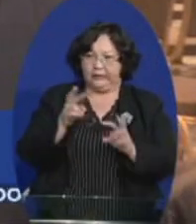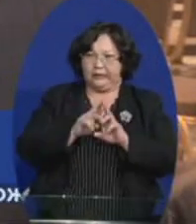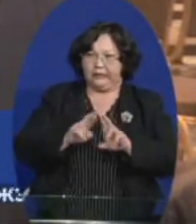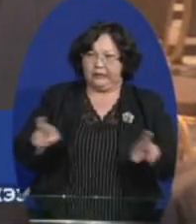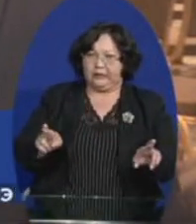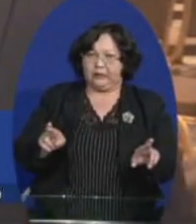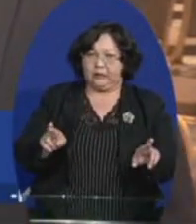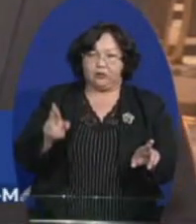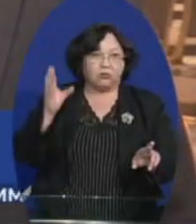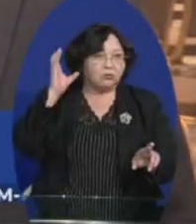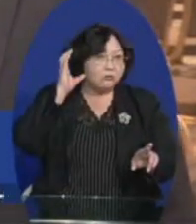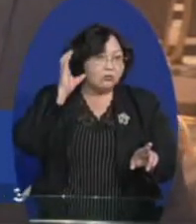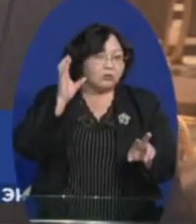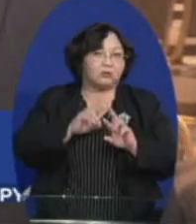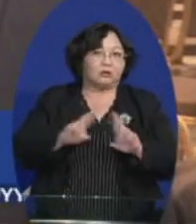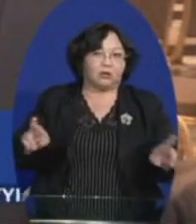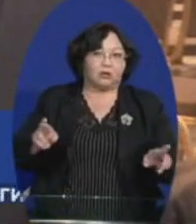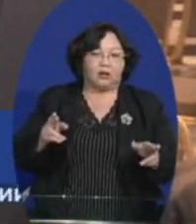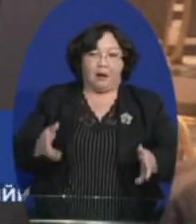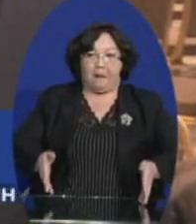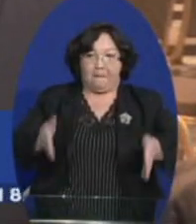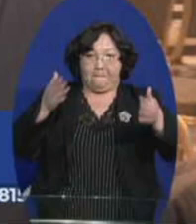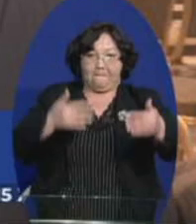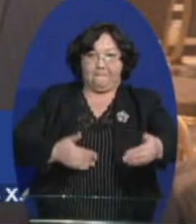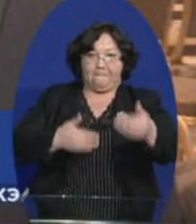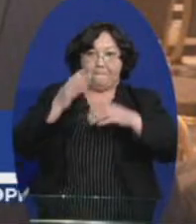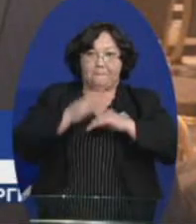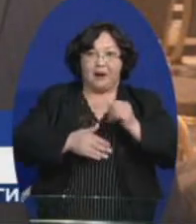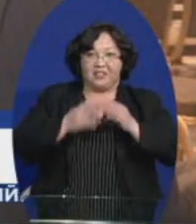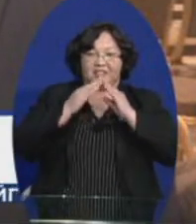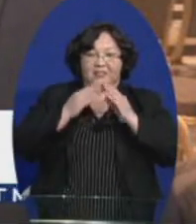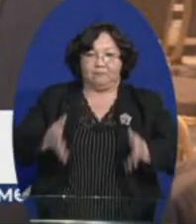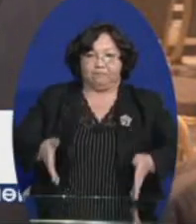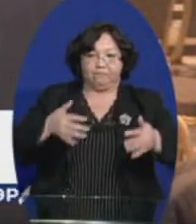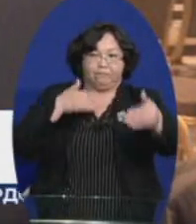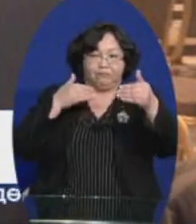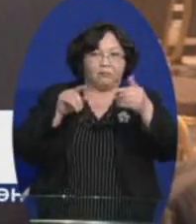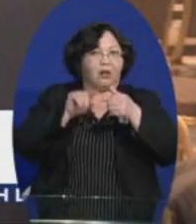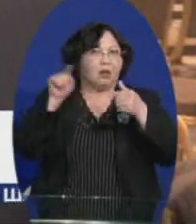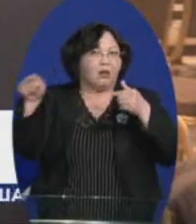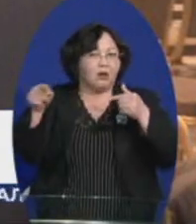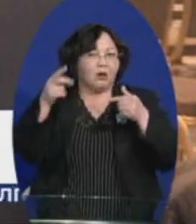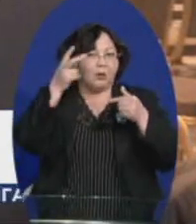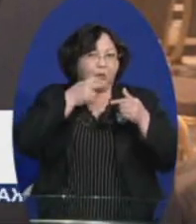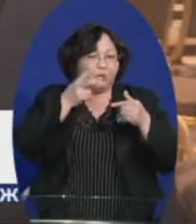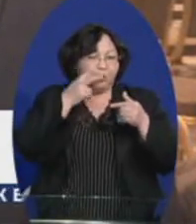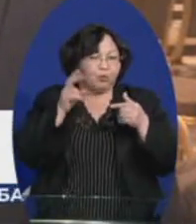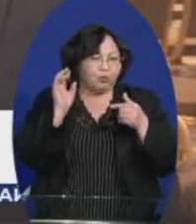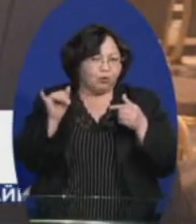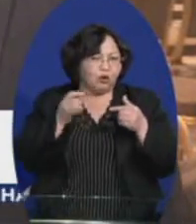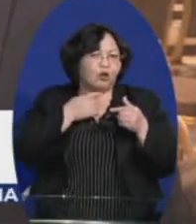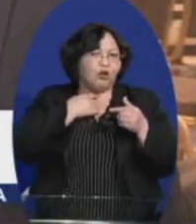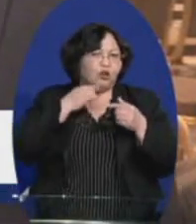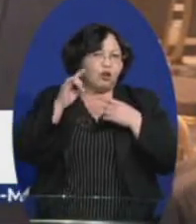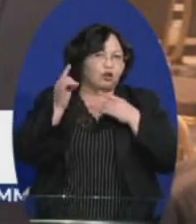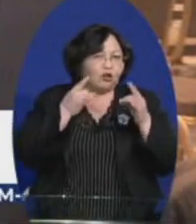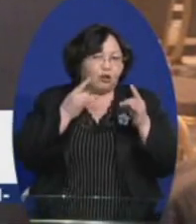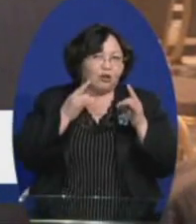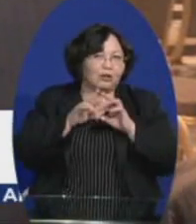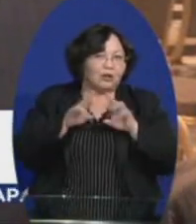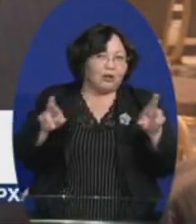гэхээр зэрэг битүү ханы цаанаас сонсогдож байгаа учраас тийм учраас яг шүглэл гэдэг маань өөрөө бас нэг талаараа дуу чимээний хувьд